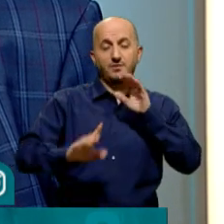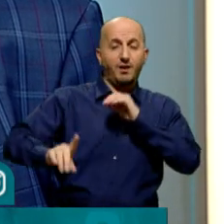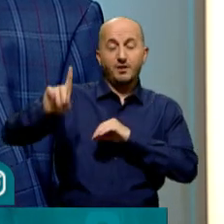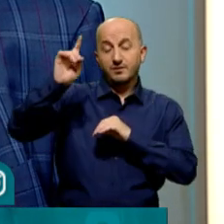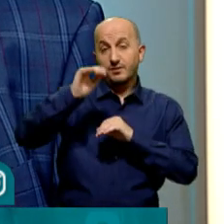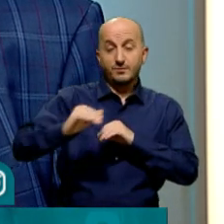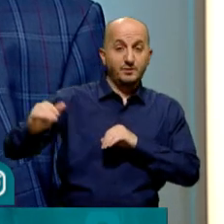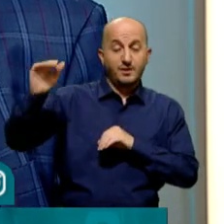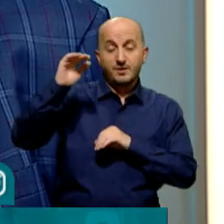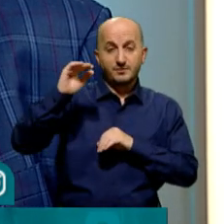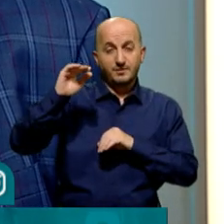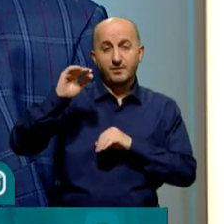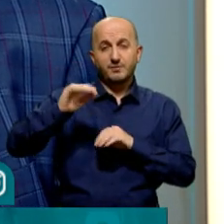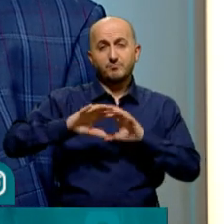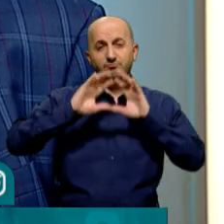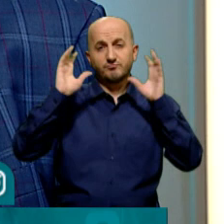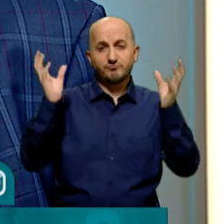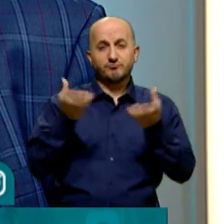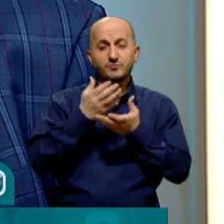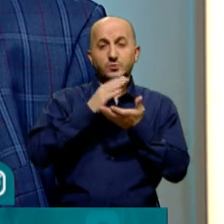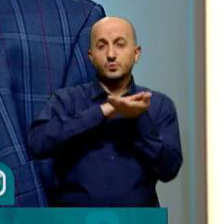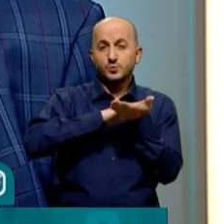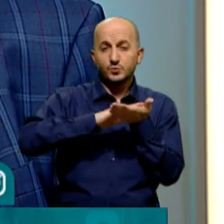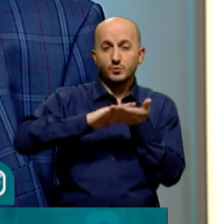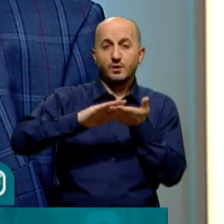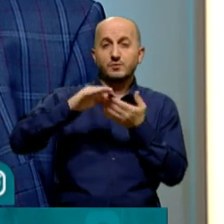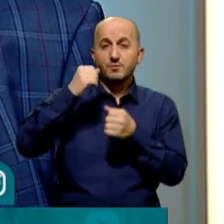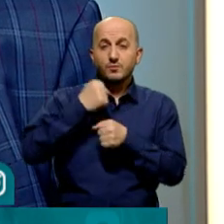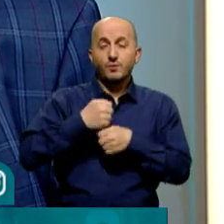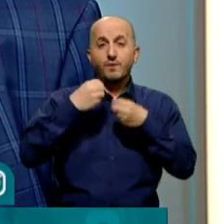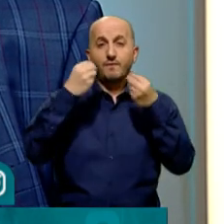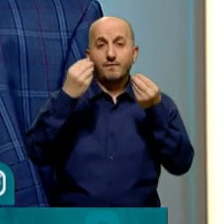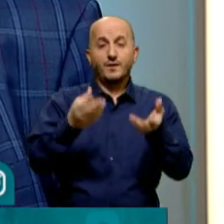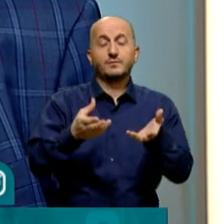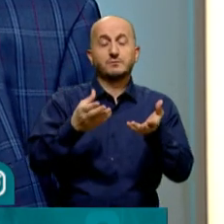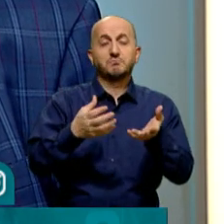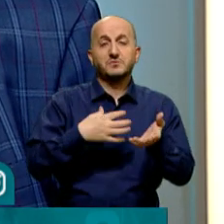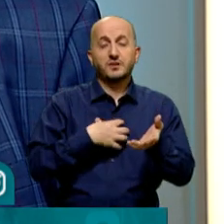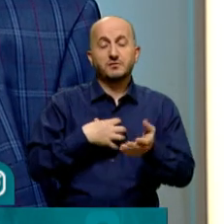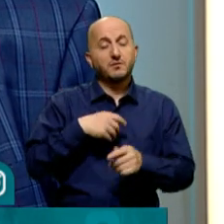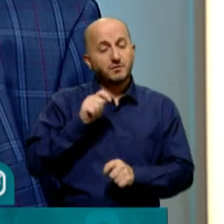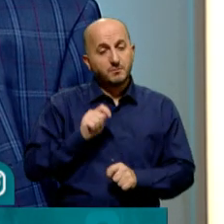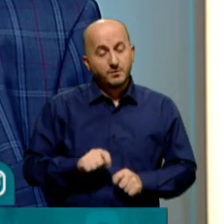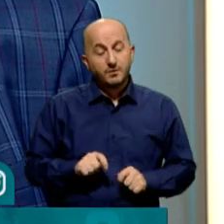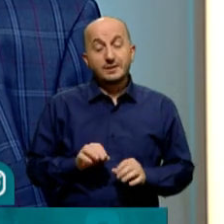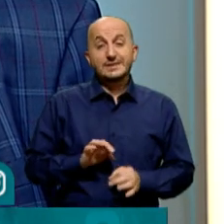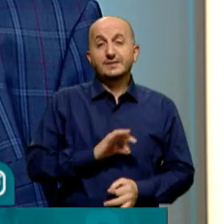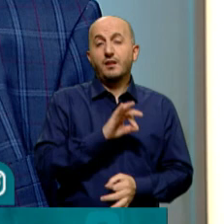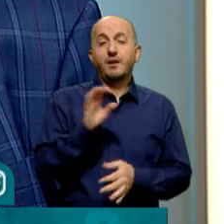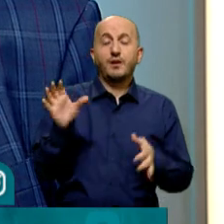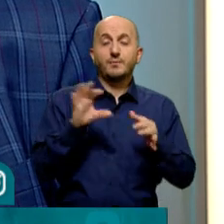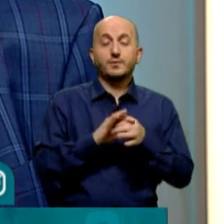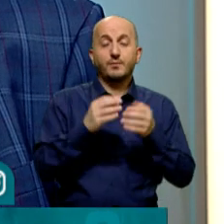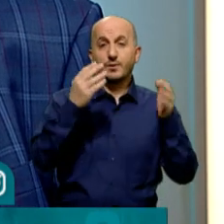Celle ve Ala Hazretleri kainatın nizamında bir görev verilmiş, o görevi kendileri icra ediyorlar ama insanlarla bir